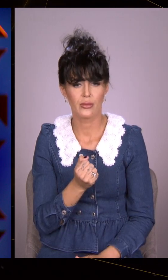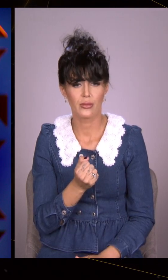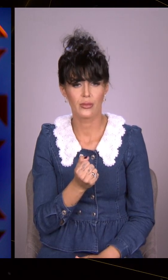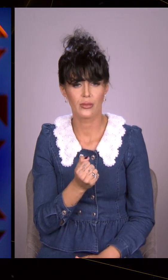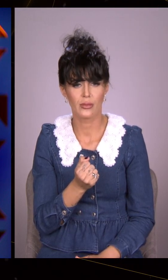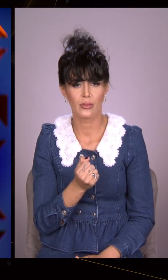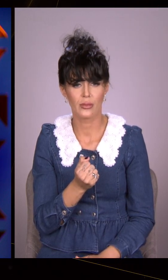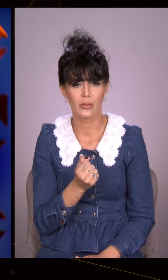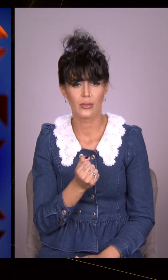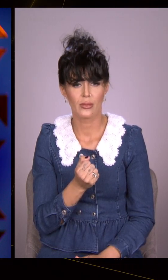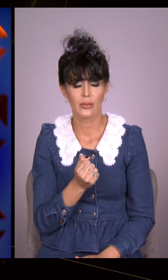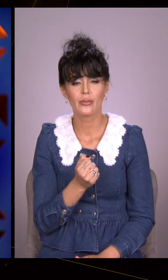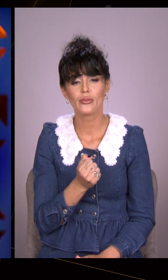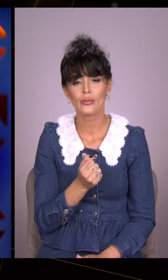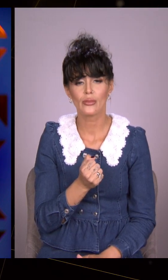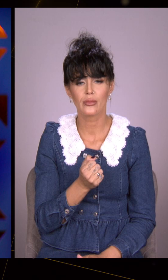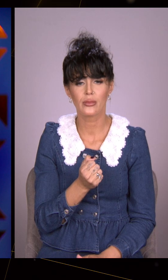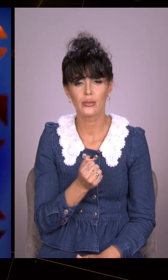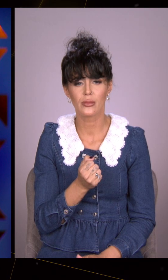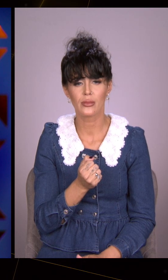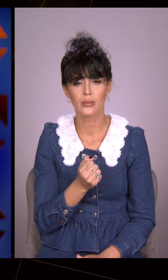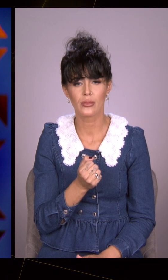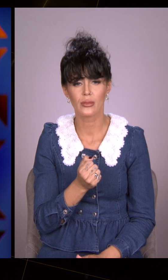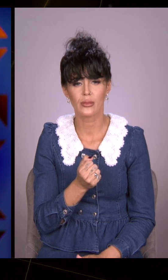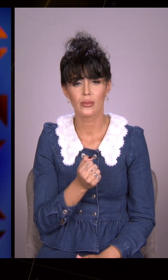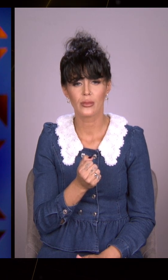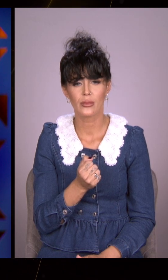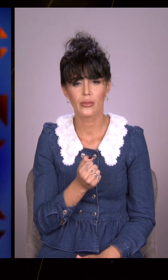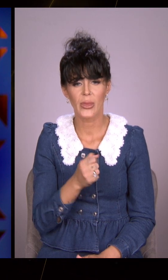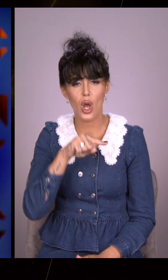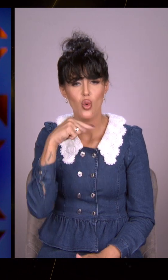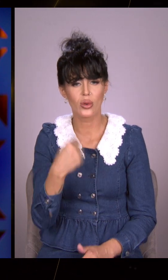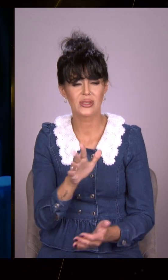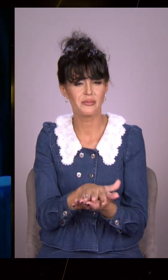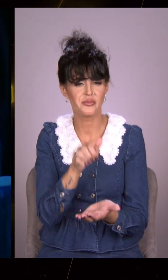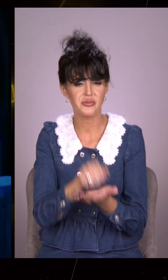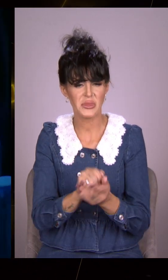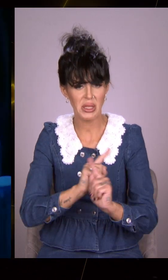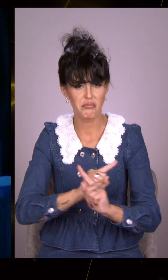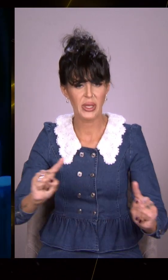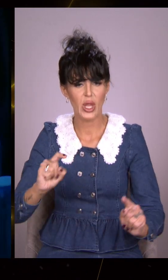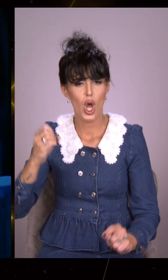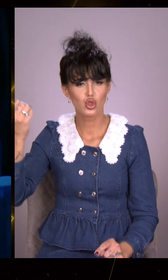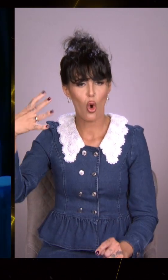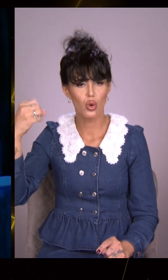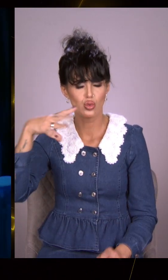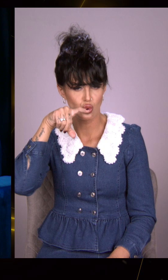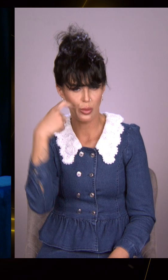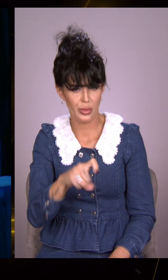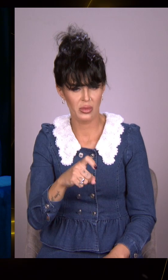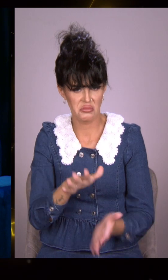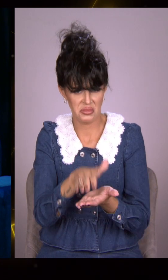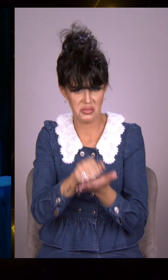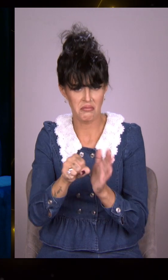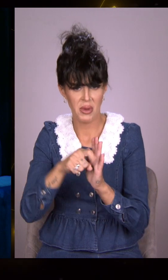сонцепьок. У них є в Росії така зброя. Бо